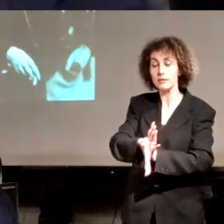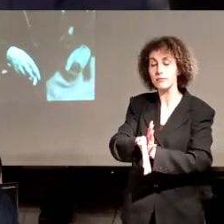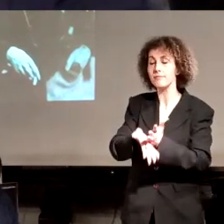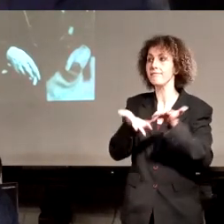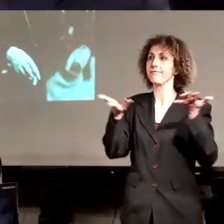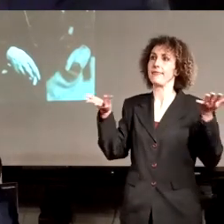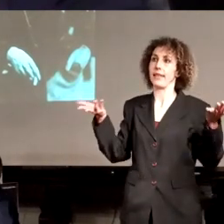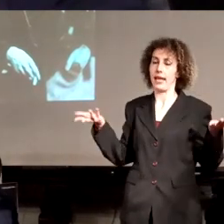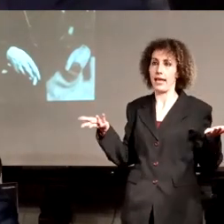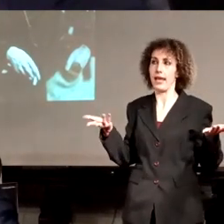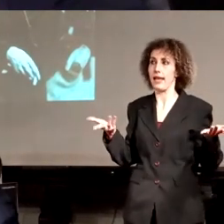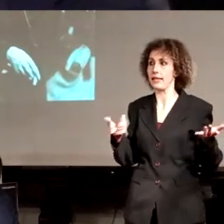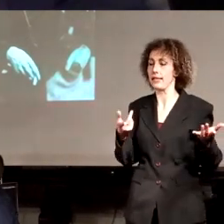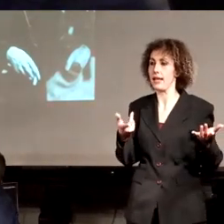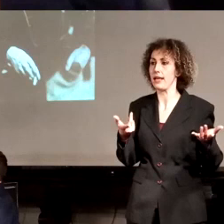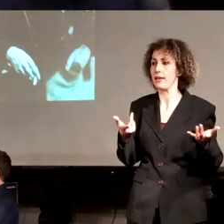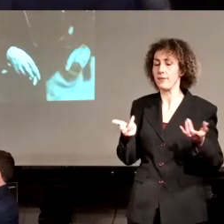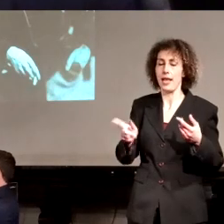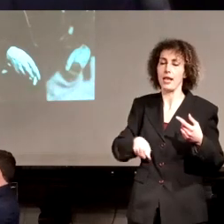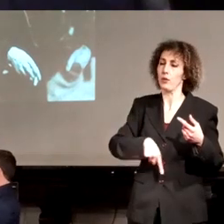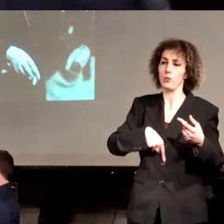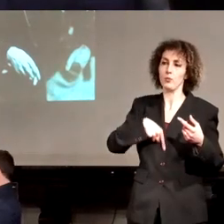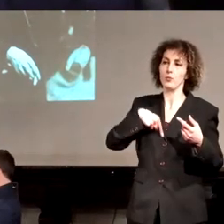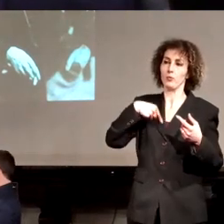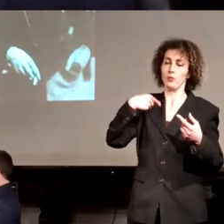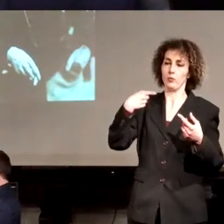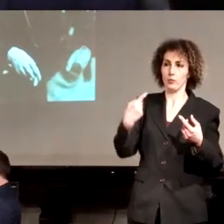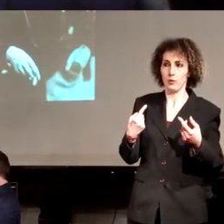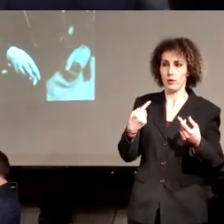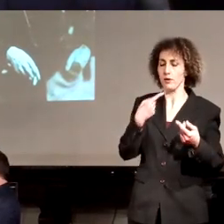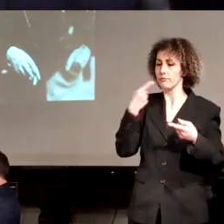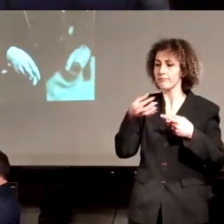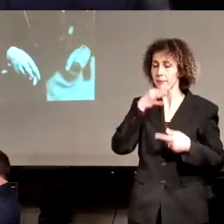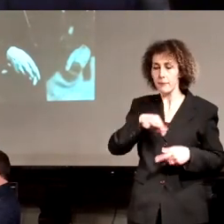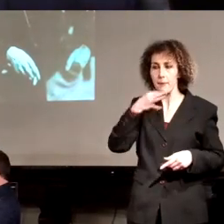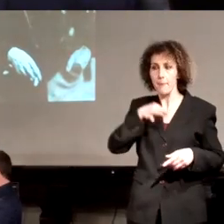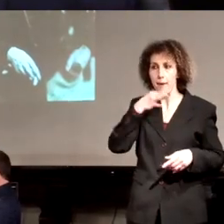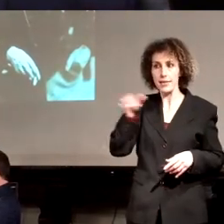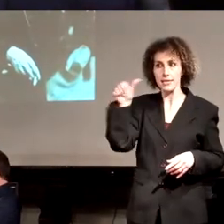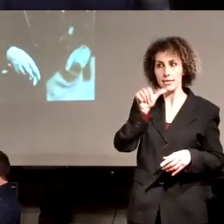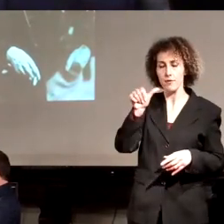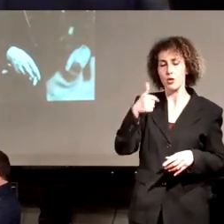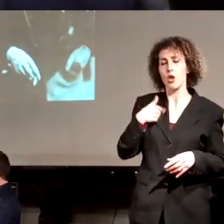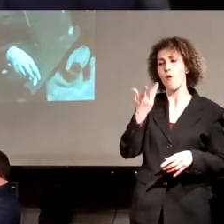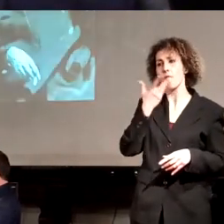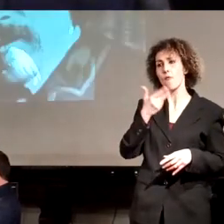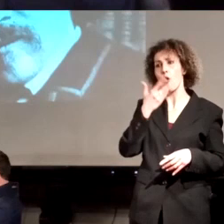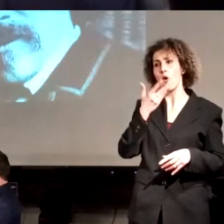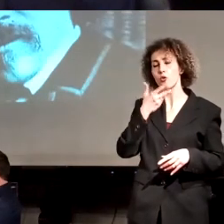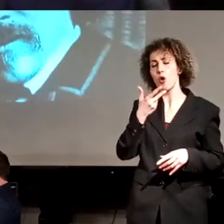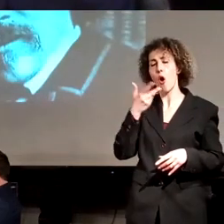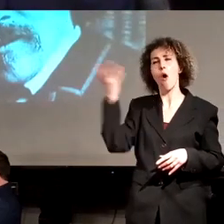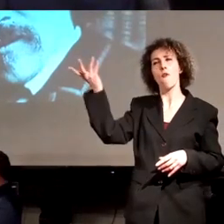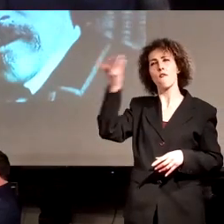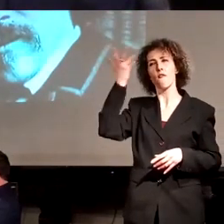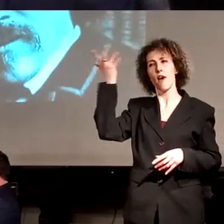lungo dire altre cose sul serio vorrei invece leggeri due favole due